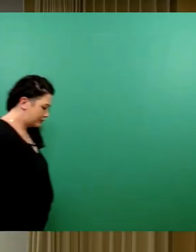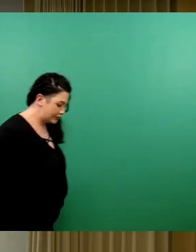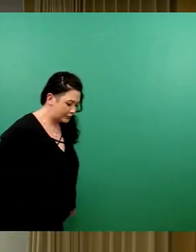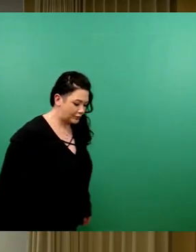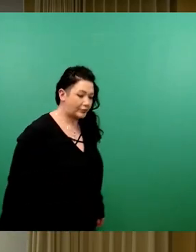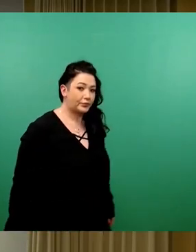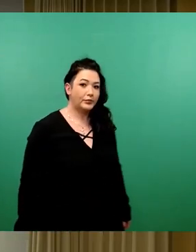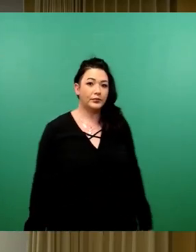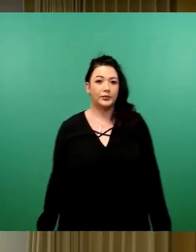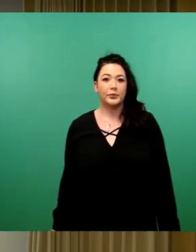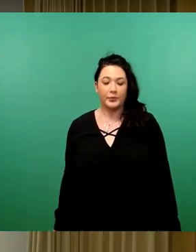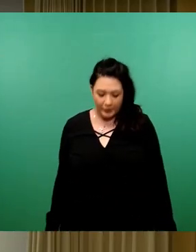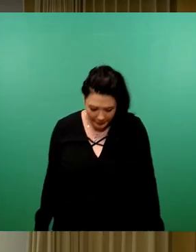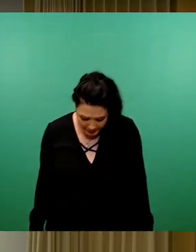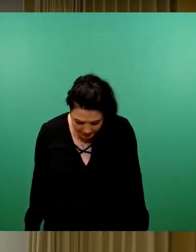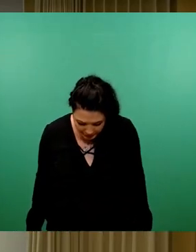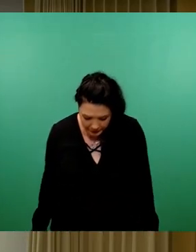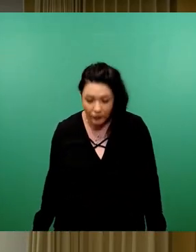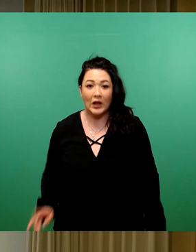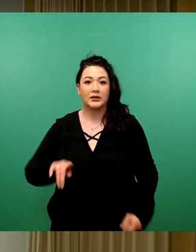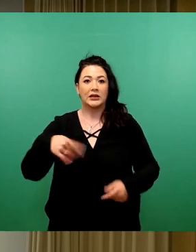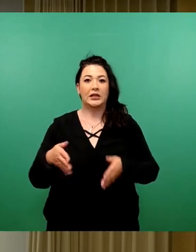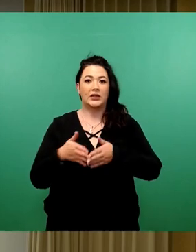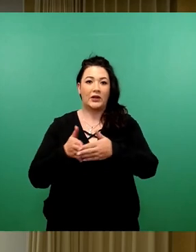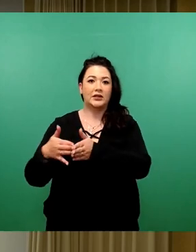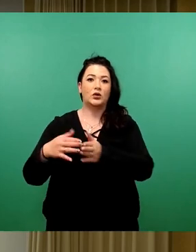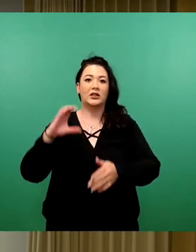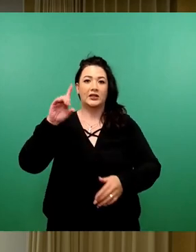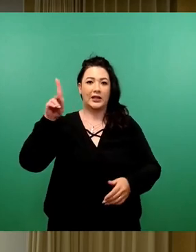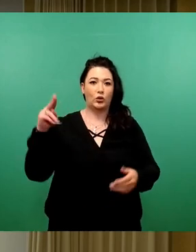Als nächste Fraktion, die CDU-Fraktion, Frau Arnert.